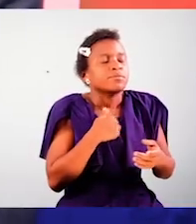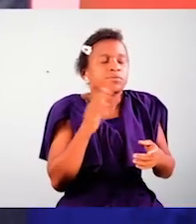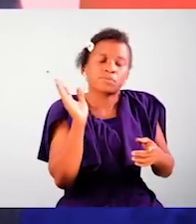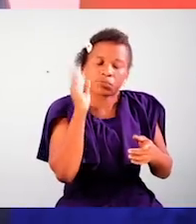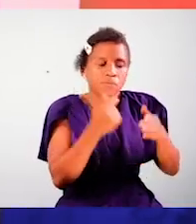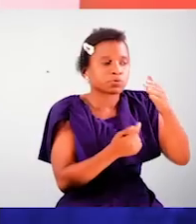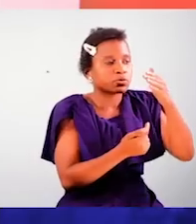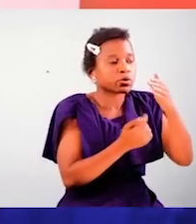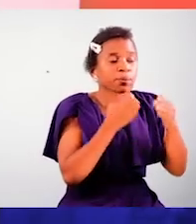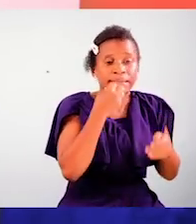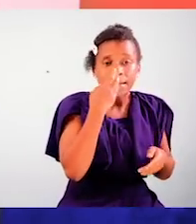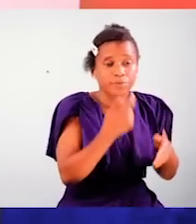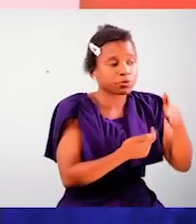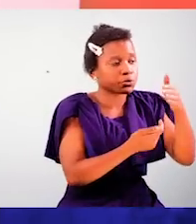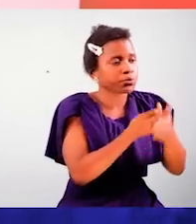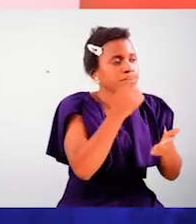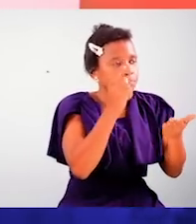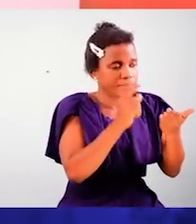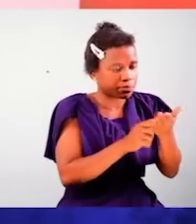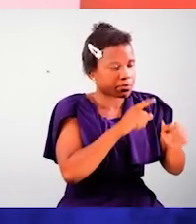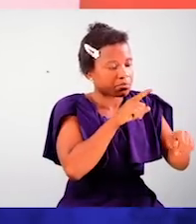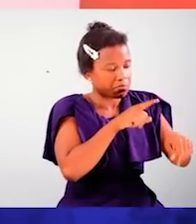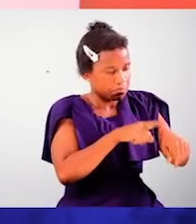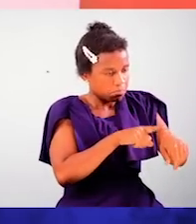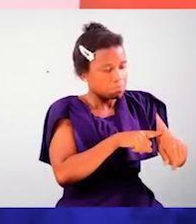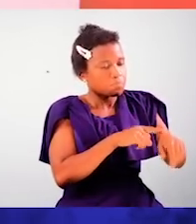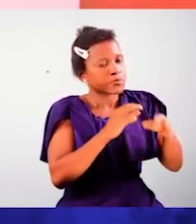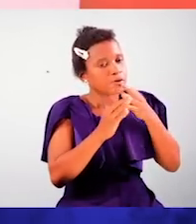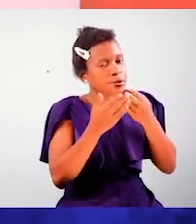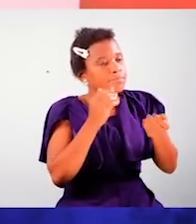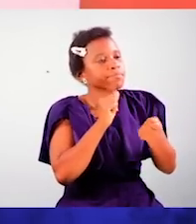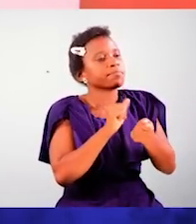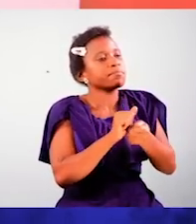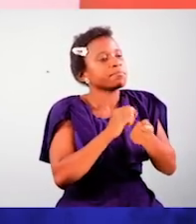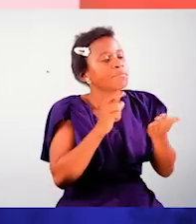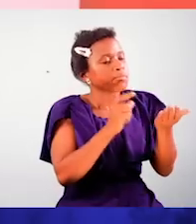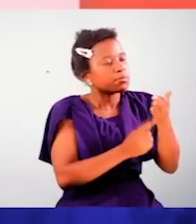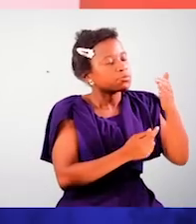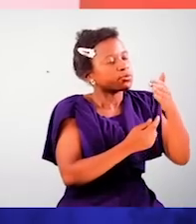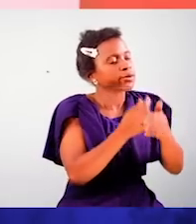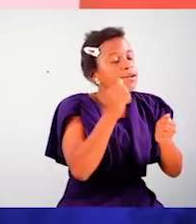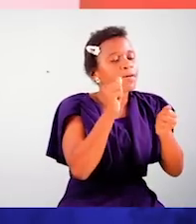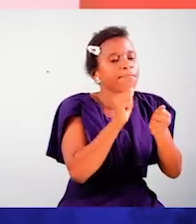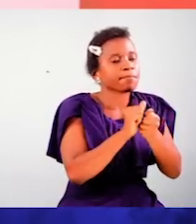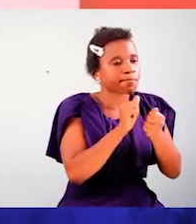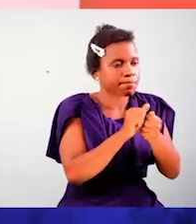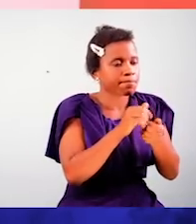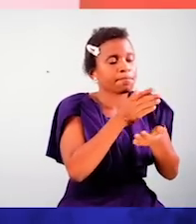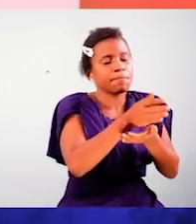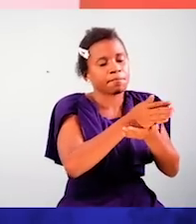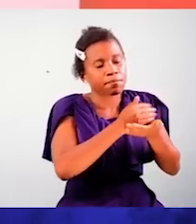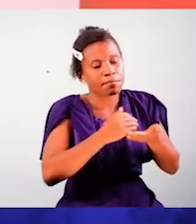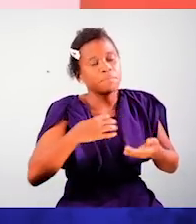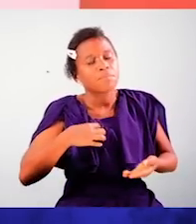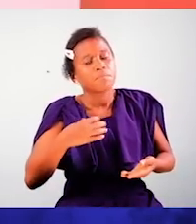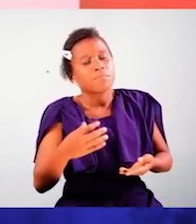kwamba tumefika ukomo. Tusiwe na lamno kwa sasa, tuhifadhi maneno yetu, pengine tutasema wakati mwingine. Bante,